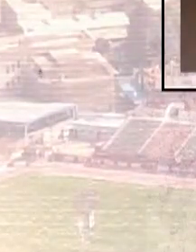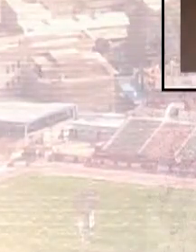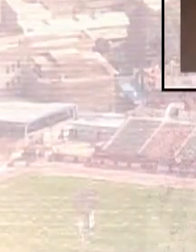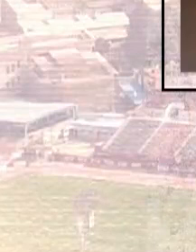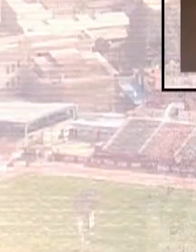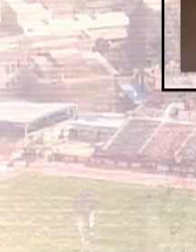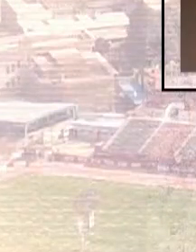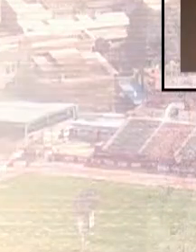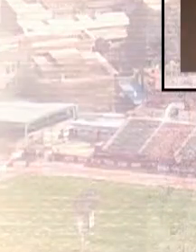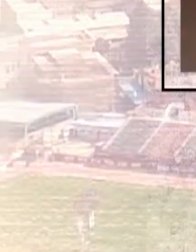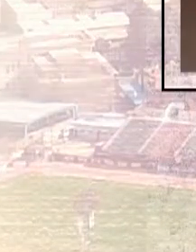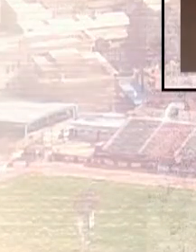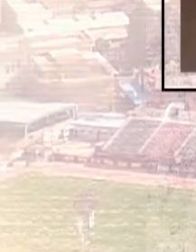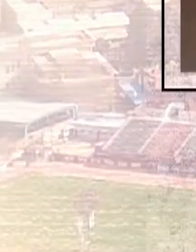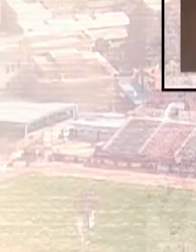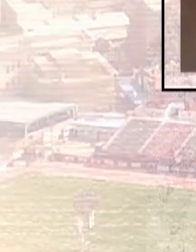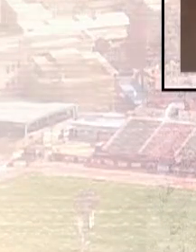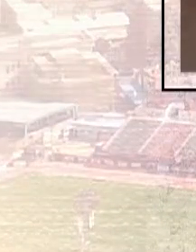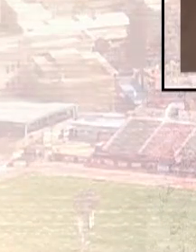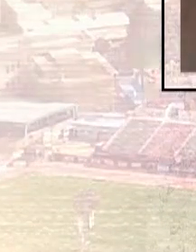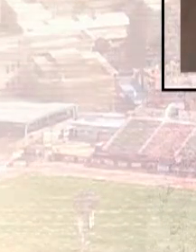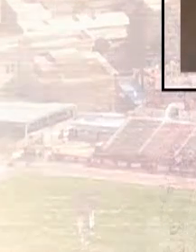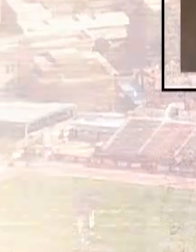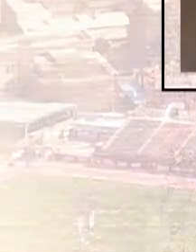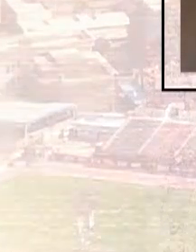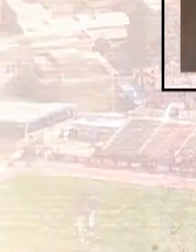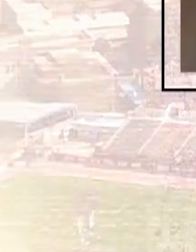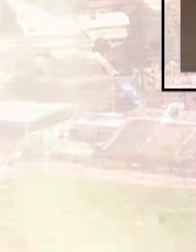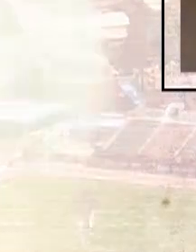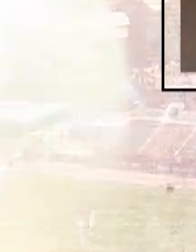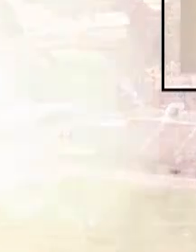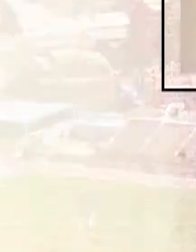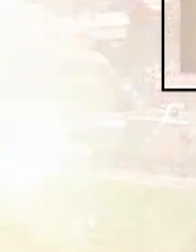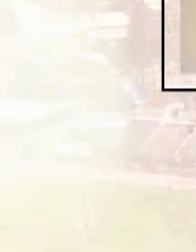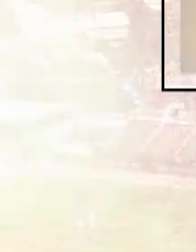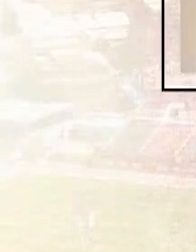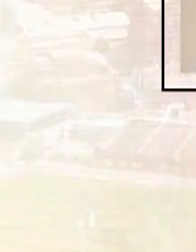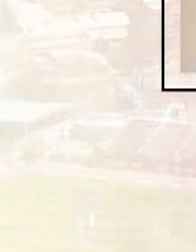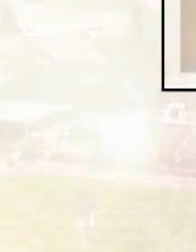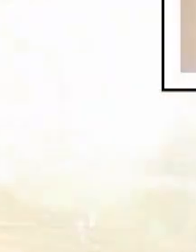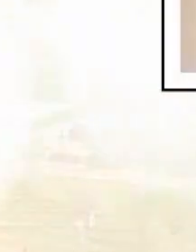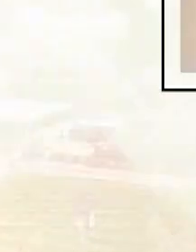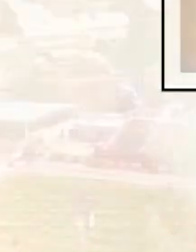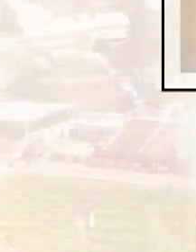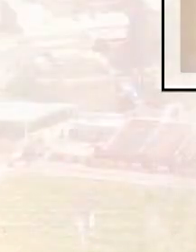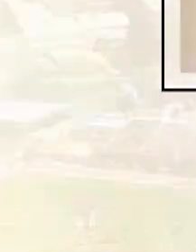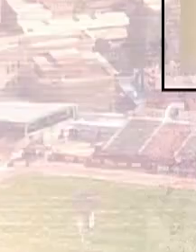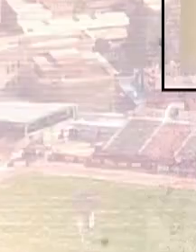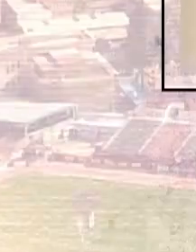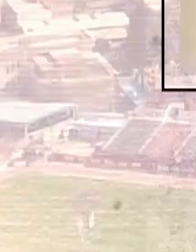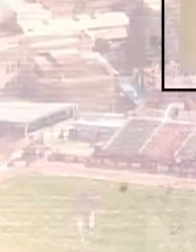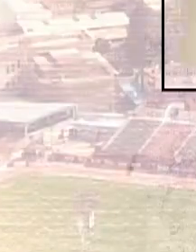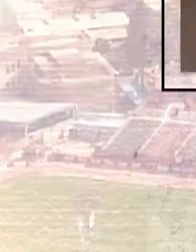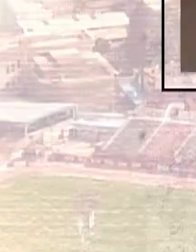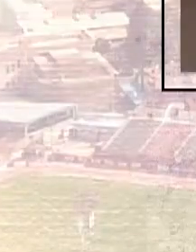انا سعيد بوجودي النهارده معاك. الله يخليك، انا اللي سعيد والله. يعني انا عارف انت احنا على الهوا ربنا يخليك. لكن